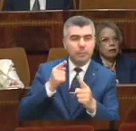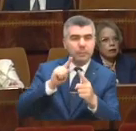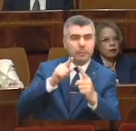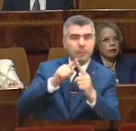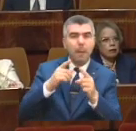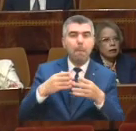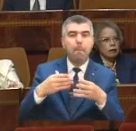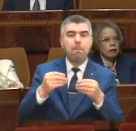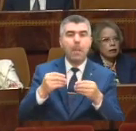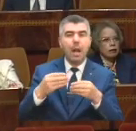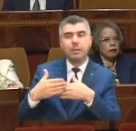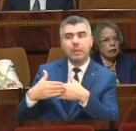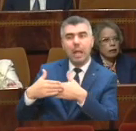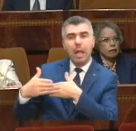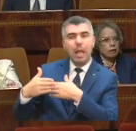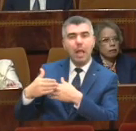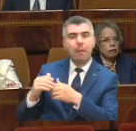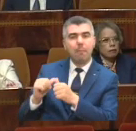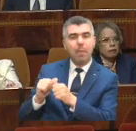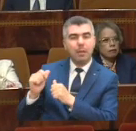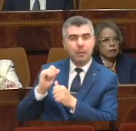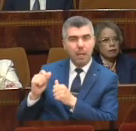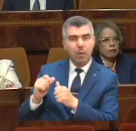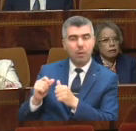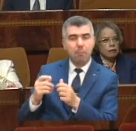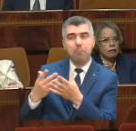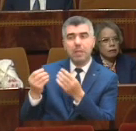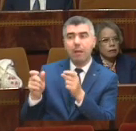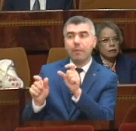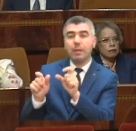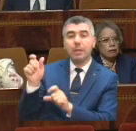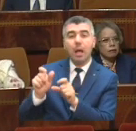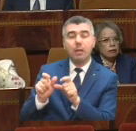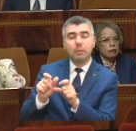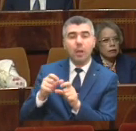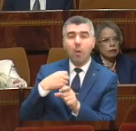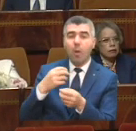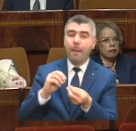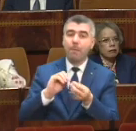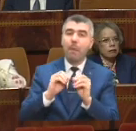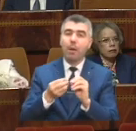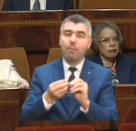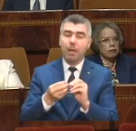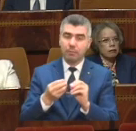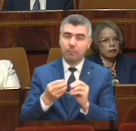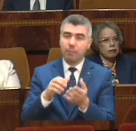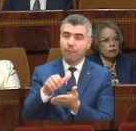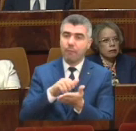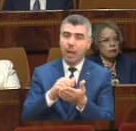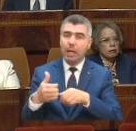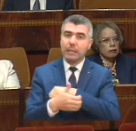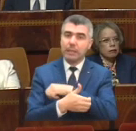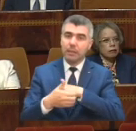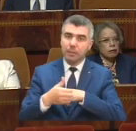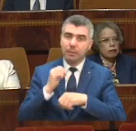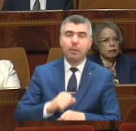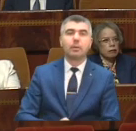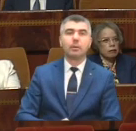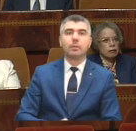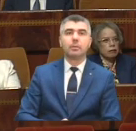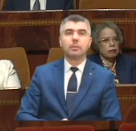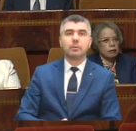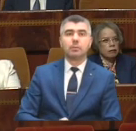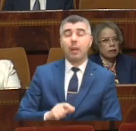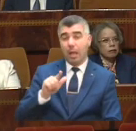الأسبوع، وقفنا على مجموعة ديال الشكايات ديال مجموعة المواطنات والمواطنين الفلاحة الصغار والمتوسطين اللي كيعانيوا